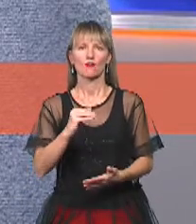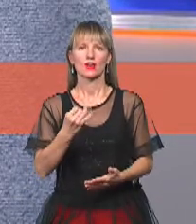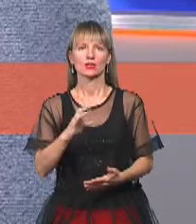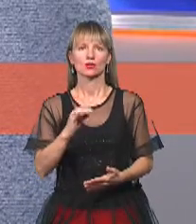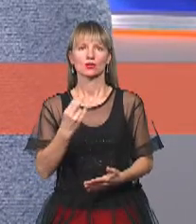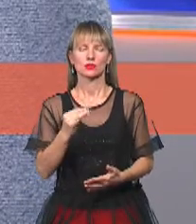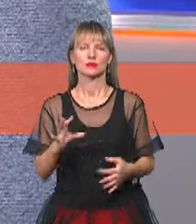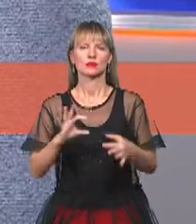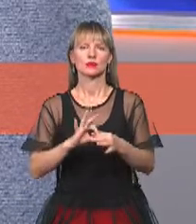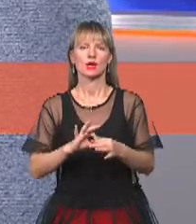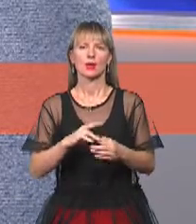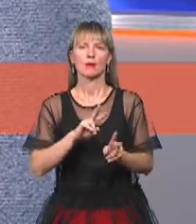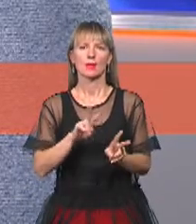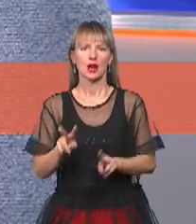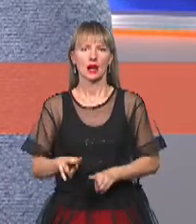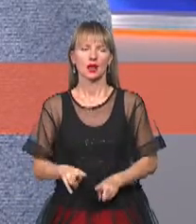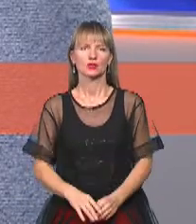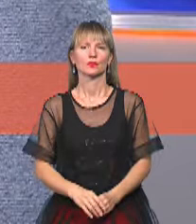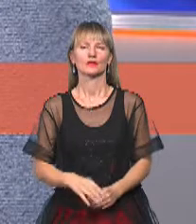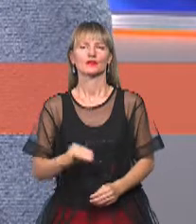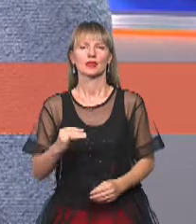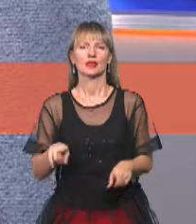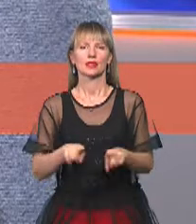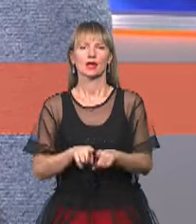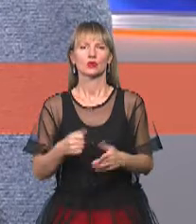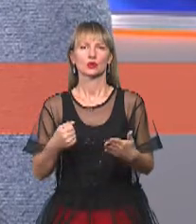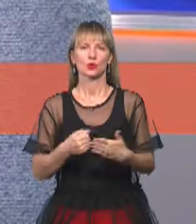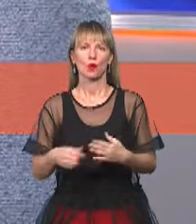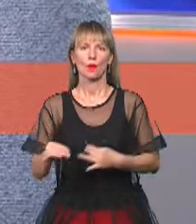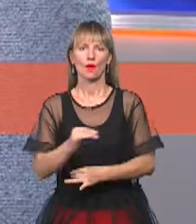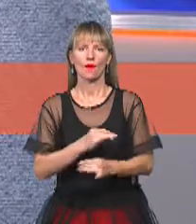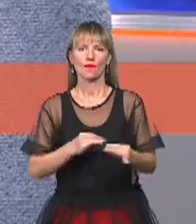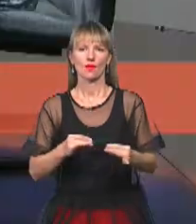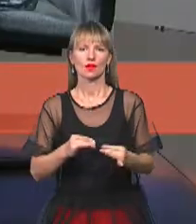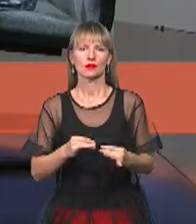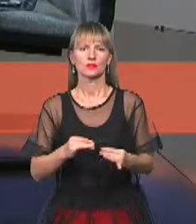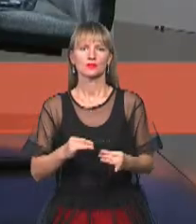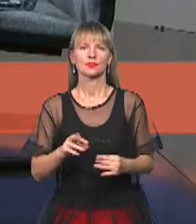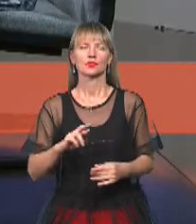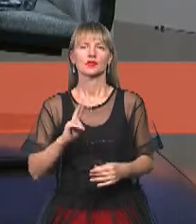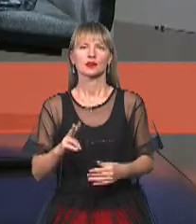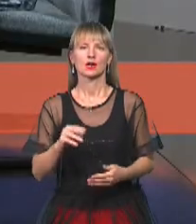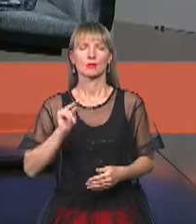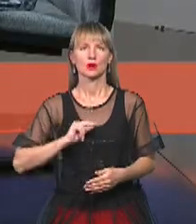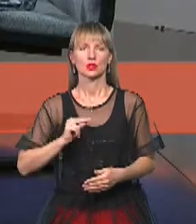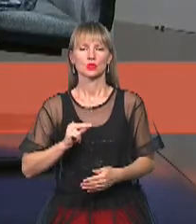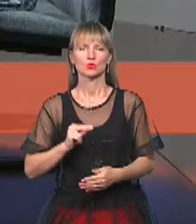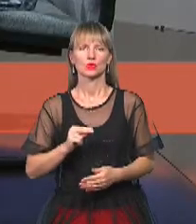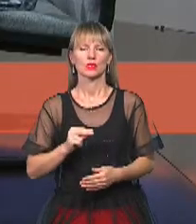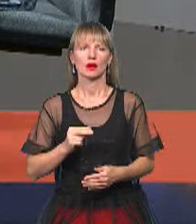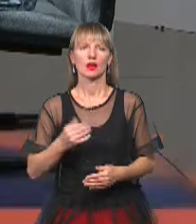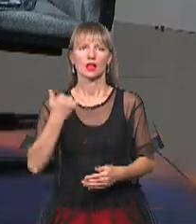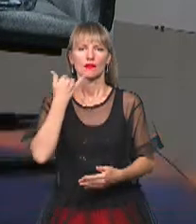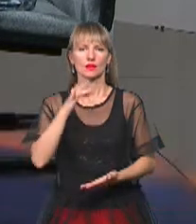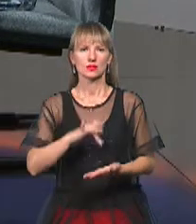Фейсбуці. Долучайтеся до перегляду, а також до обговорень. І, власне, от як працює контакт-центр, я пропоную, давайте